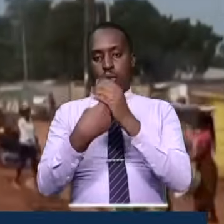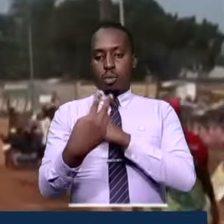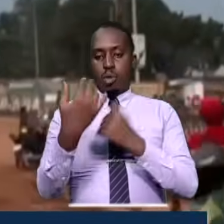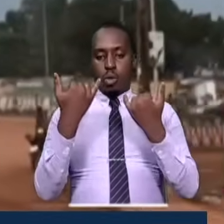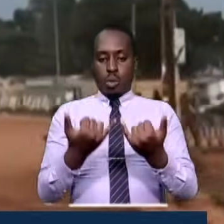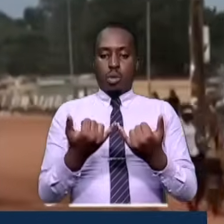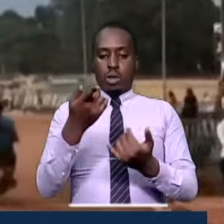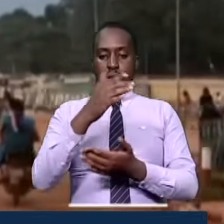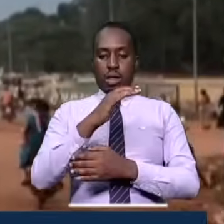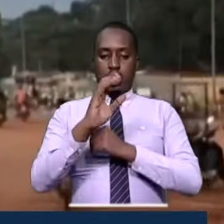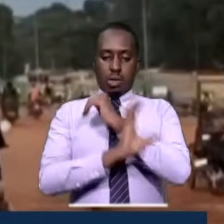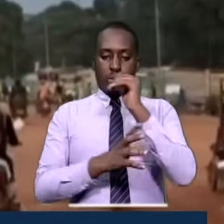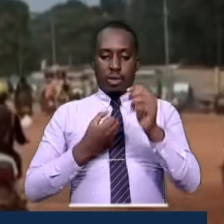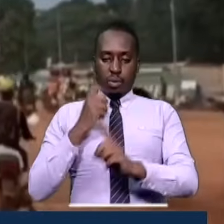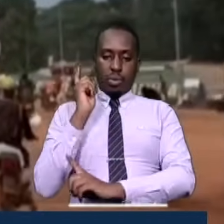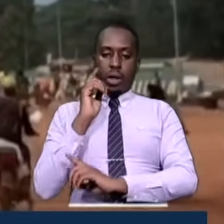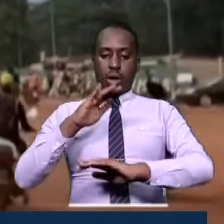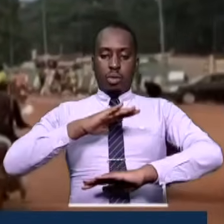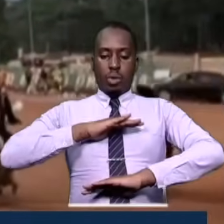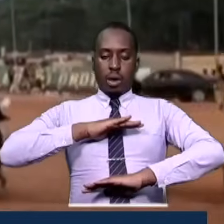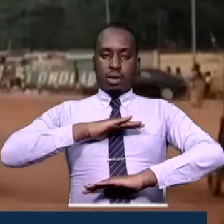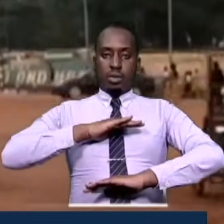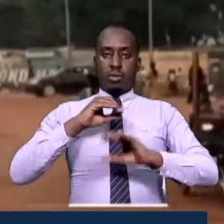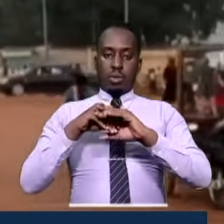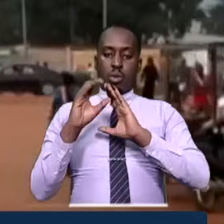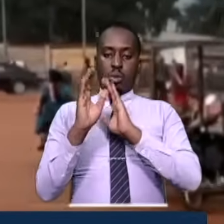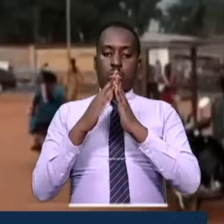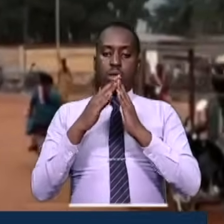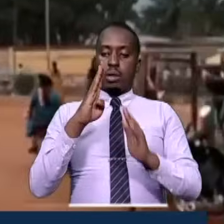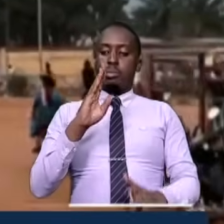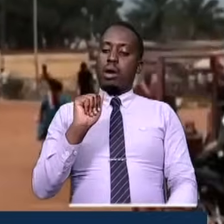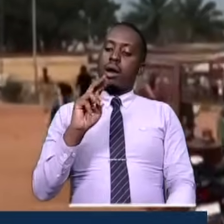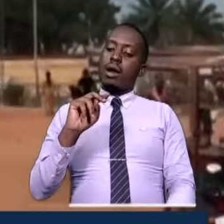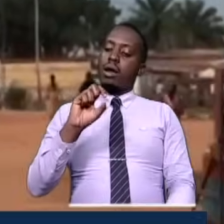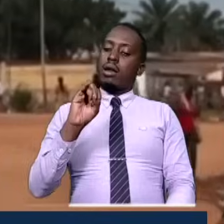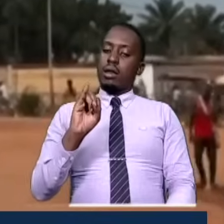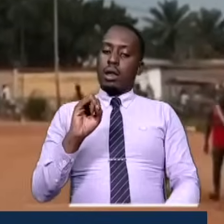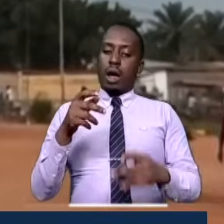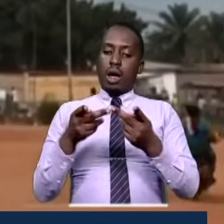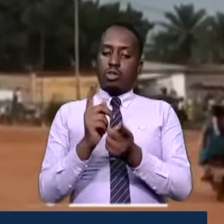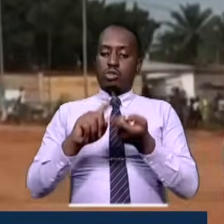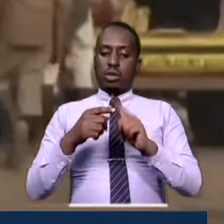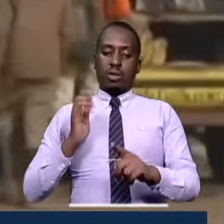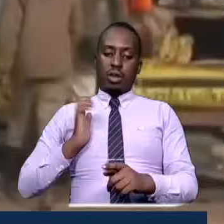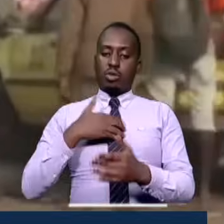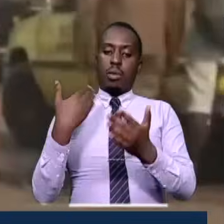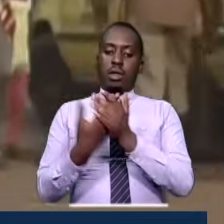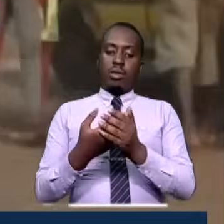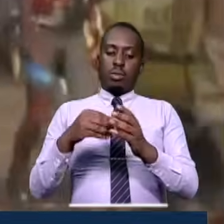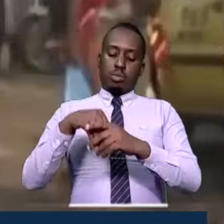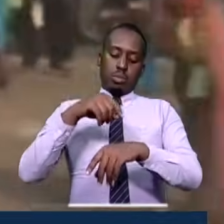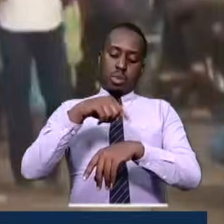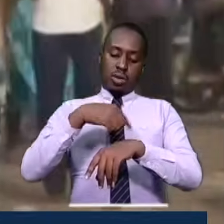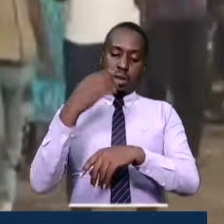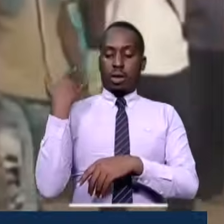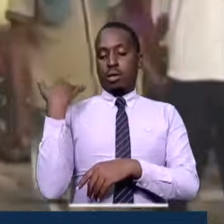Kuri ubu iki gihugu kikaba gifite umutekano uhagije nko mu mujyi wa Bangui, aho abo bagenzi bacu bageze mu masaha yashize